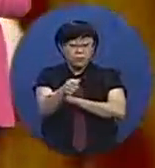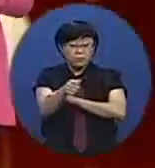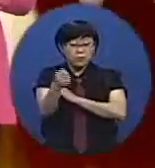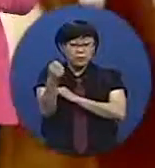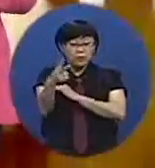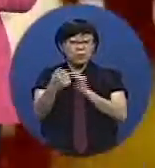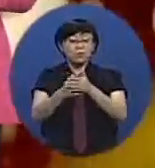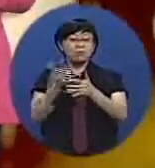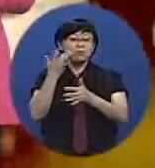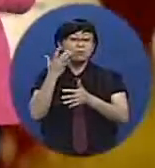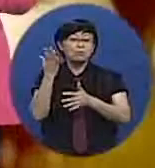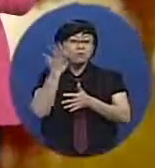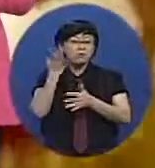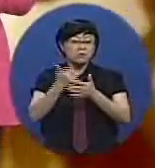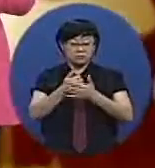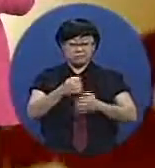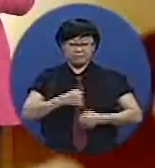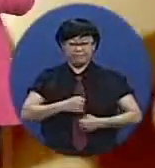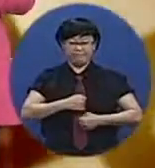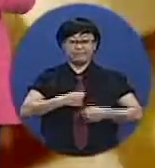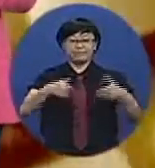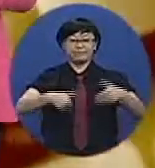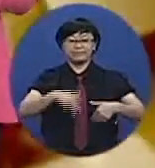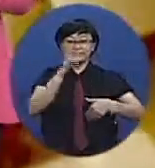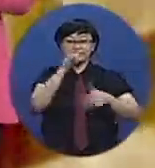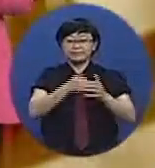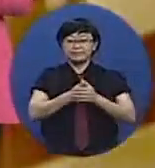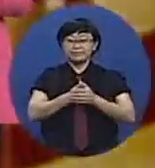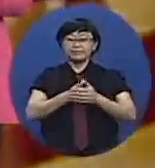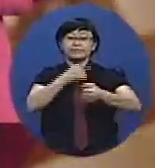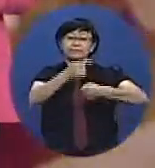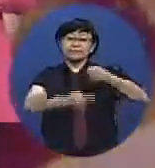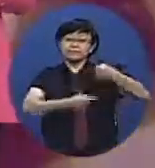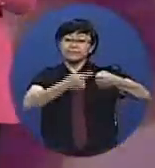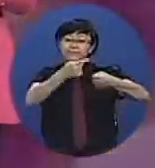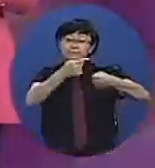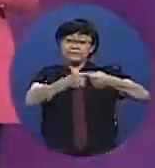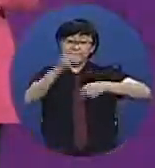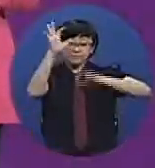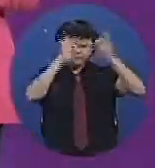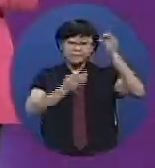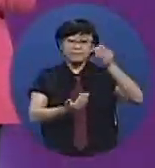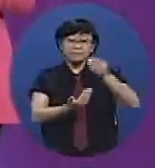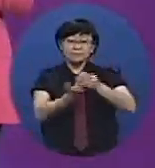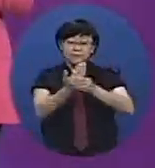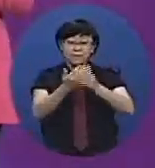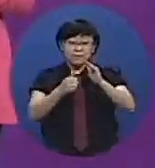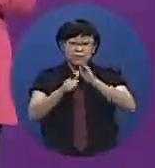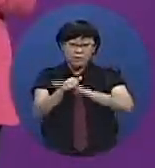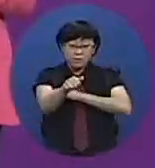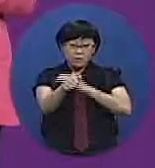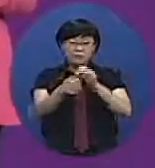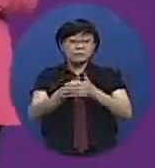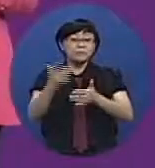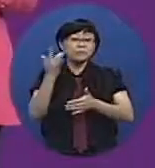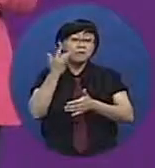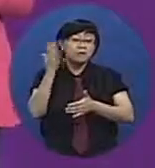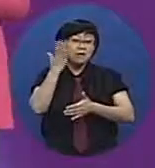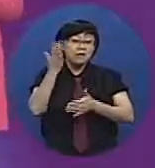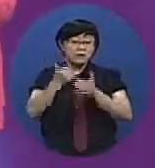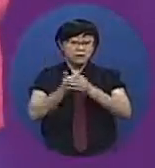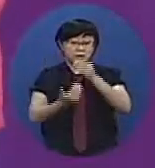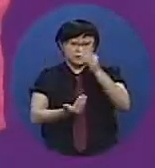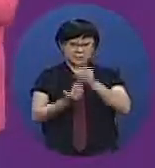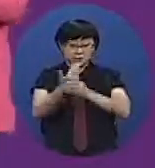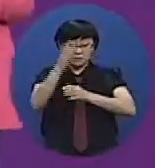또 벌을 조심하셔야 하는데요. 한 해에 이 뱀에 물려나 벌에 쏘인 절반